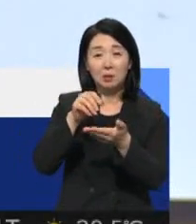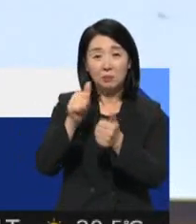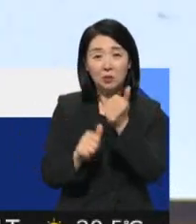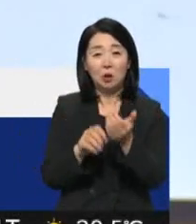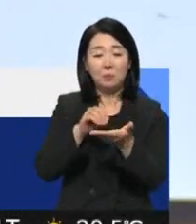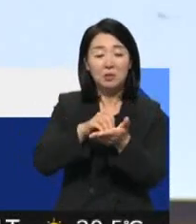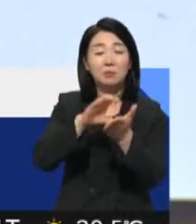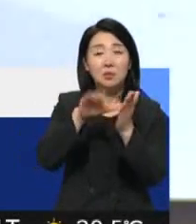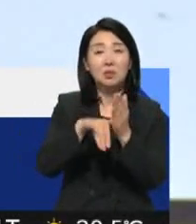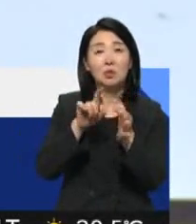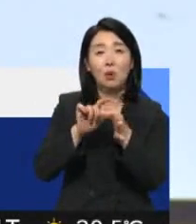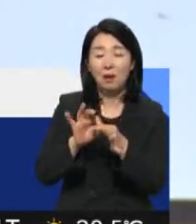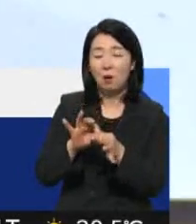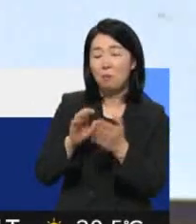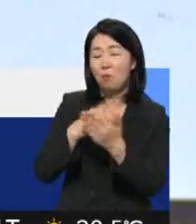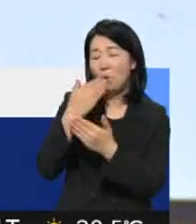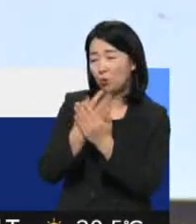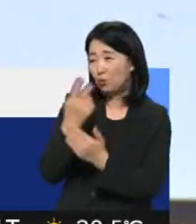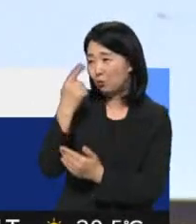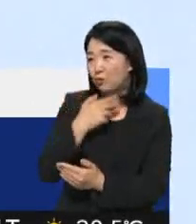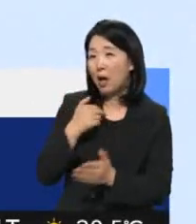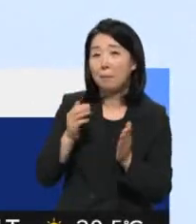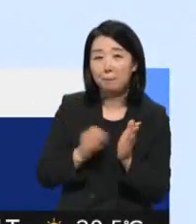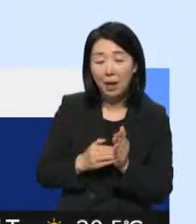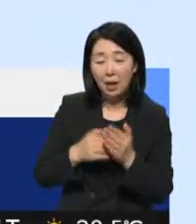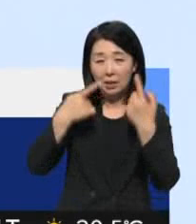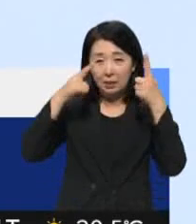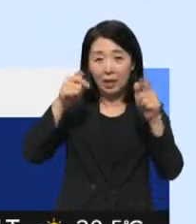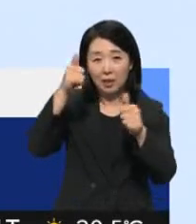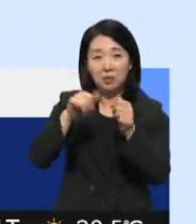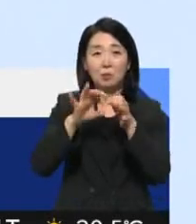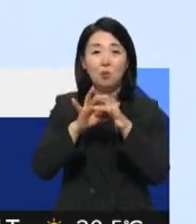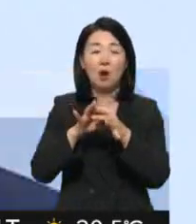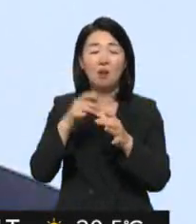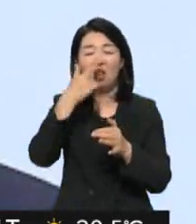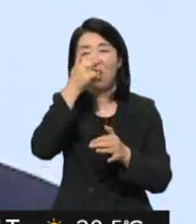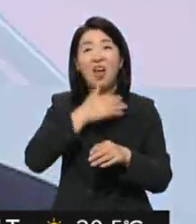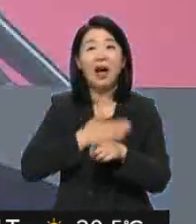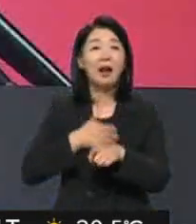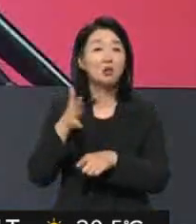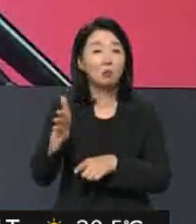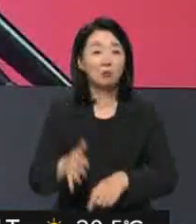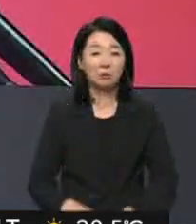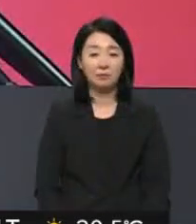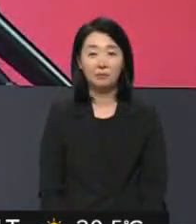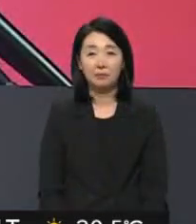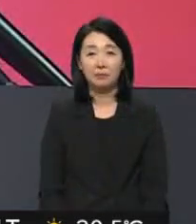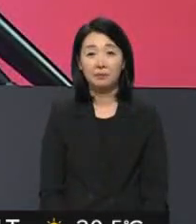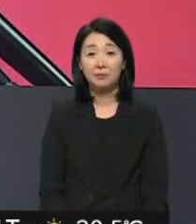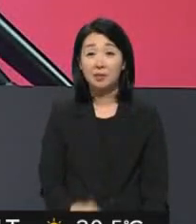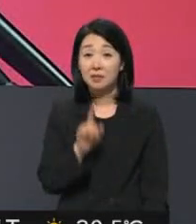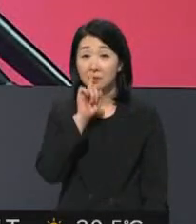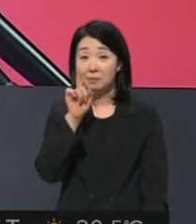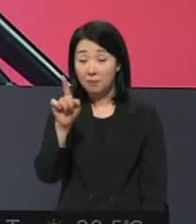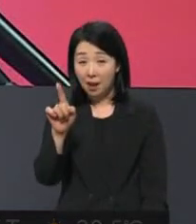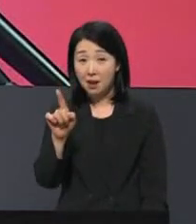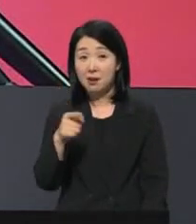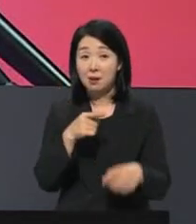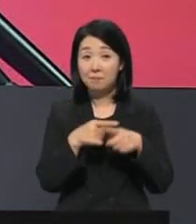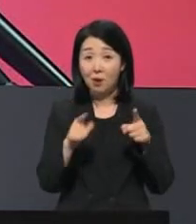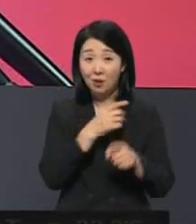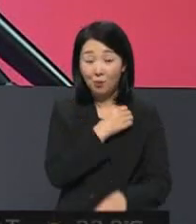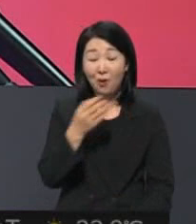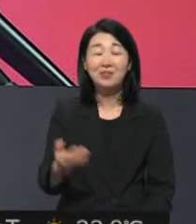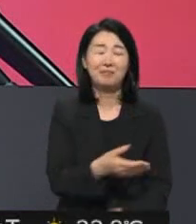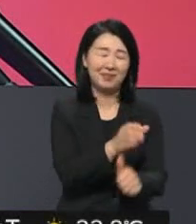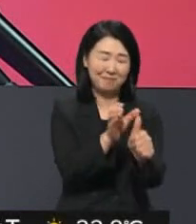대입 제도에 대해서 누구보다도 해박한 전문가이십니다. 네, 지금 이 말에 대한 평가는 정